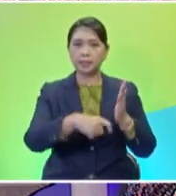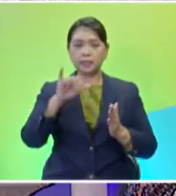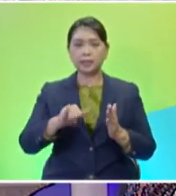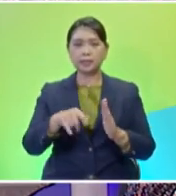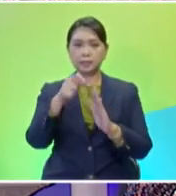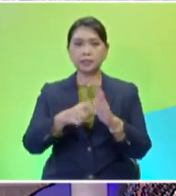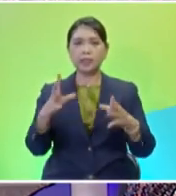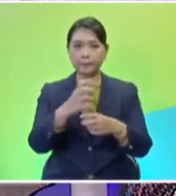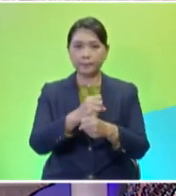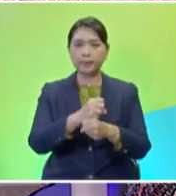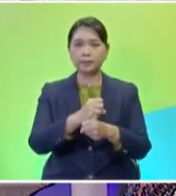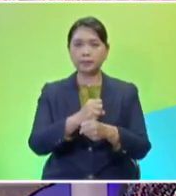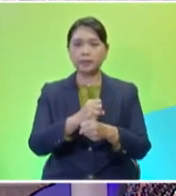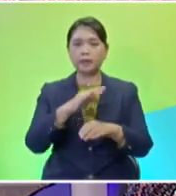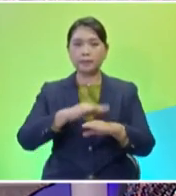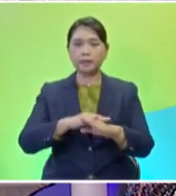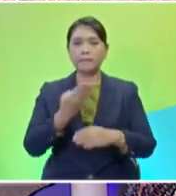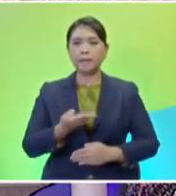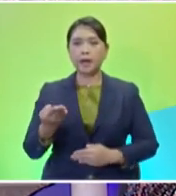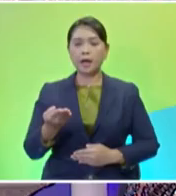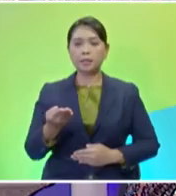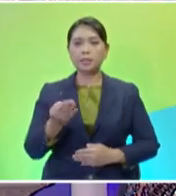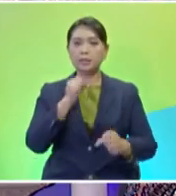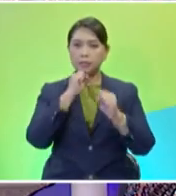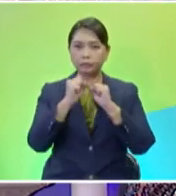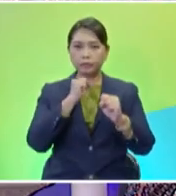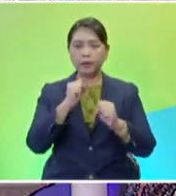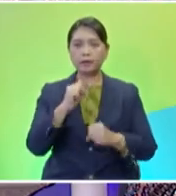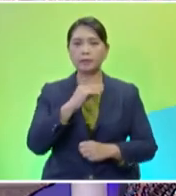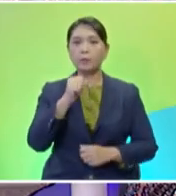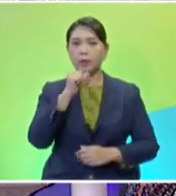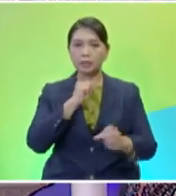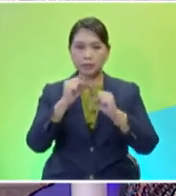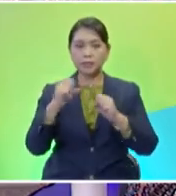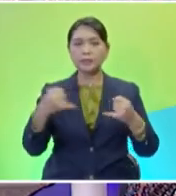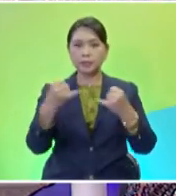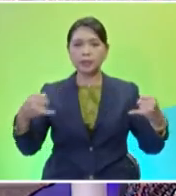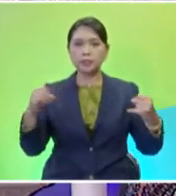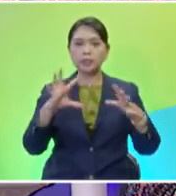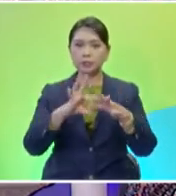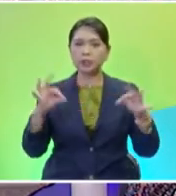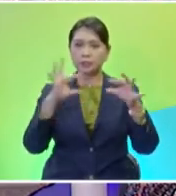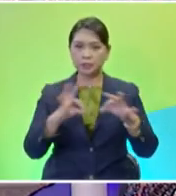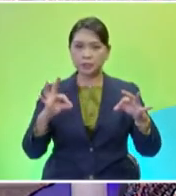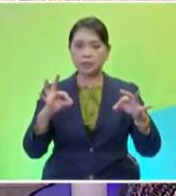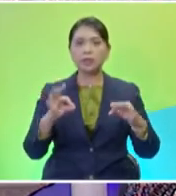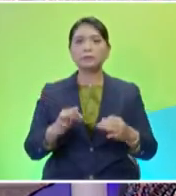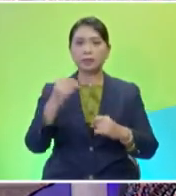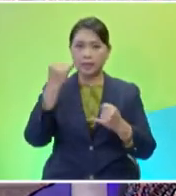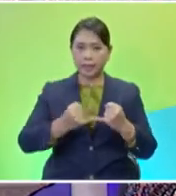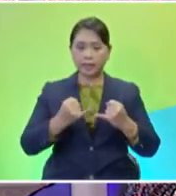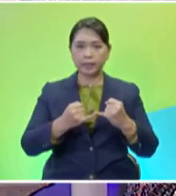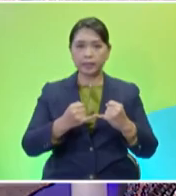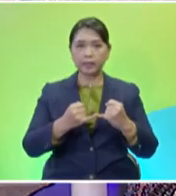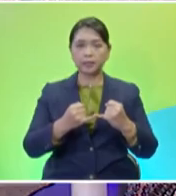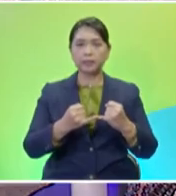terdapat di dalam bahan sastra dan bahan bukan sastra jenis cerita jadi di akhir sharing ini visi